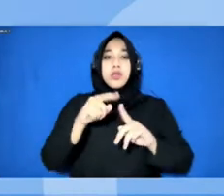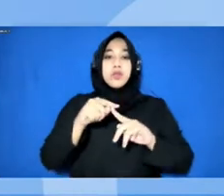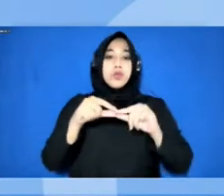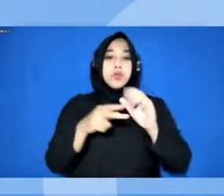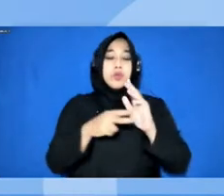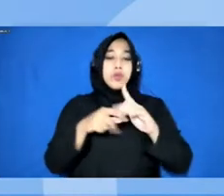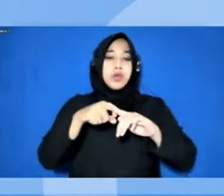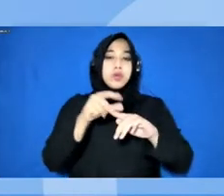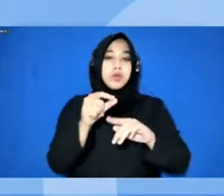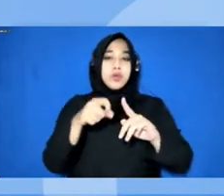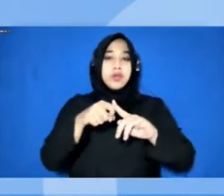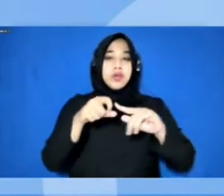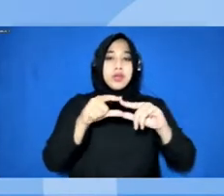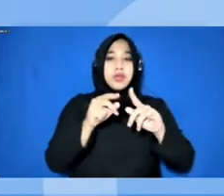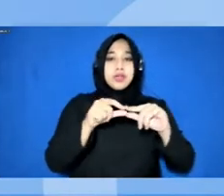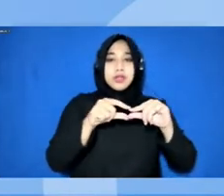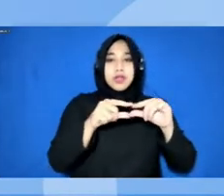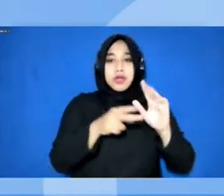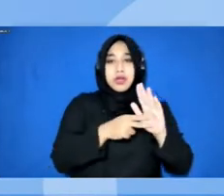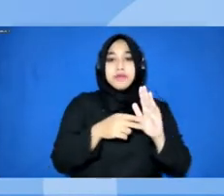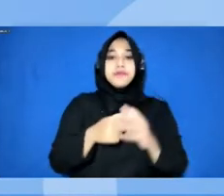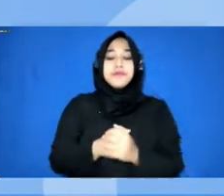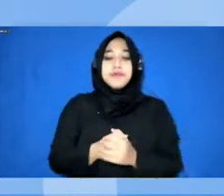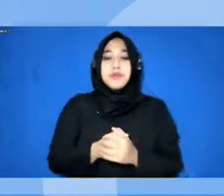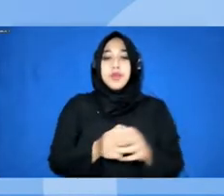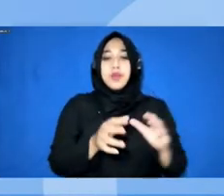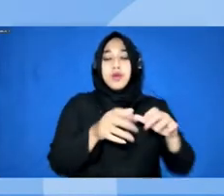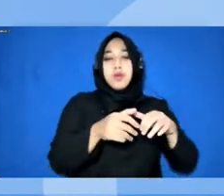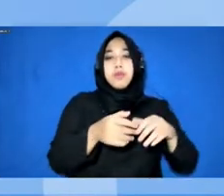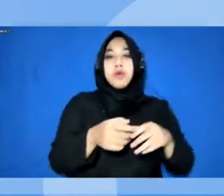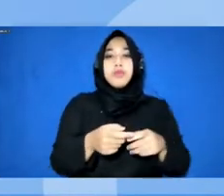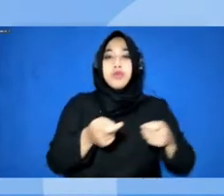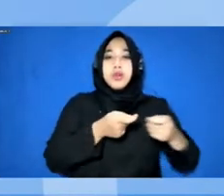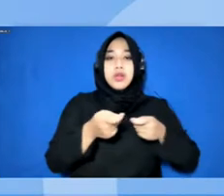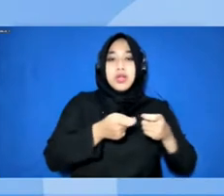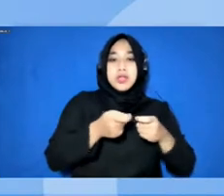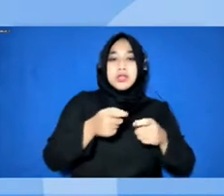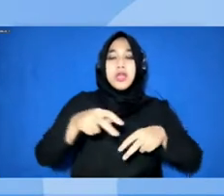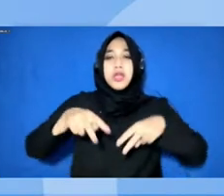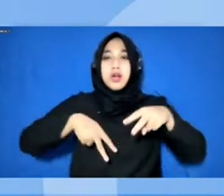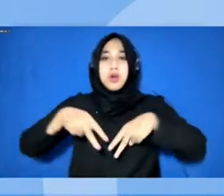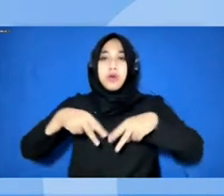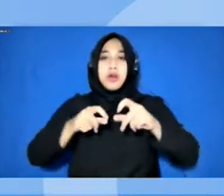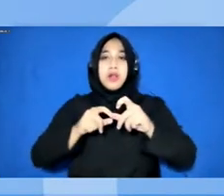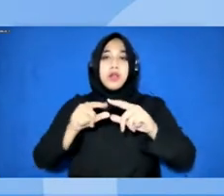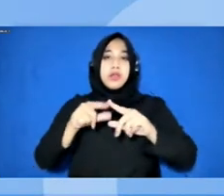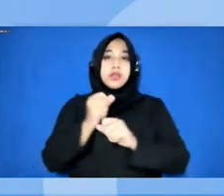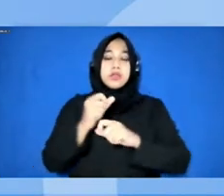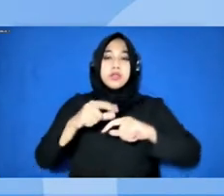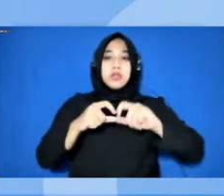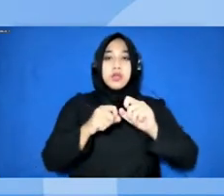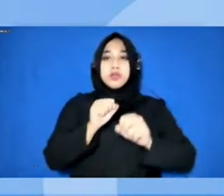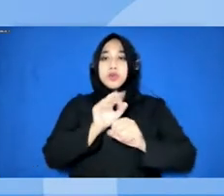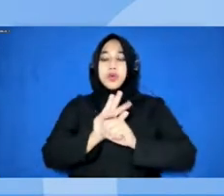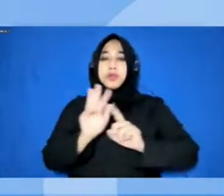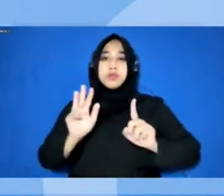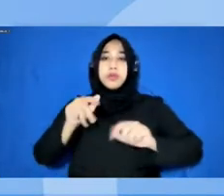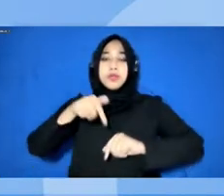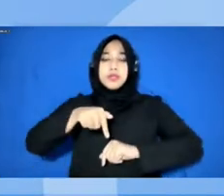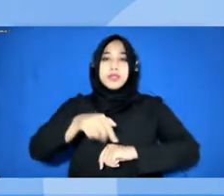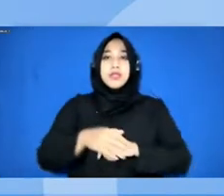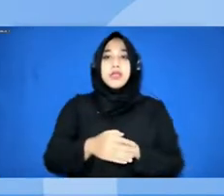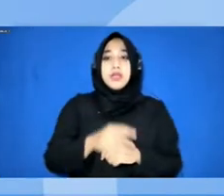Ekonomi. Yang kami hormati Bidang Koordinasi Relawan Satuan Tugas atau Satgas Penanganan COVID-19, Ibu